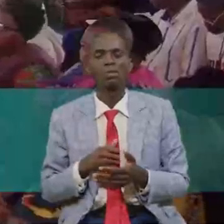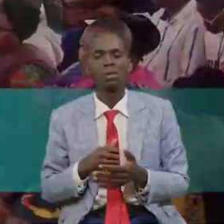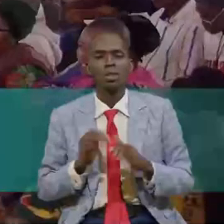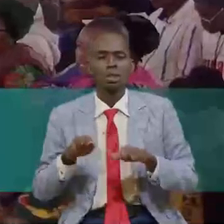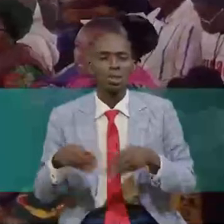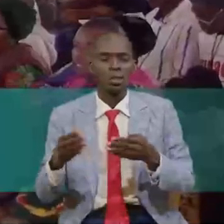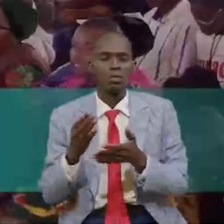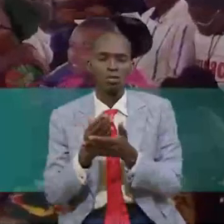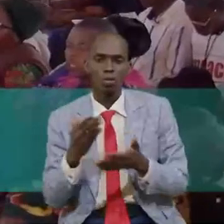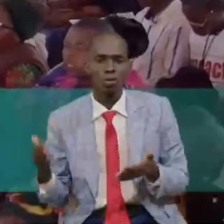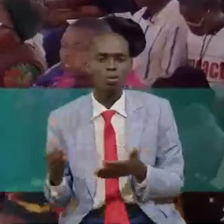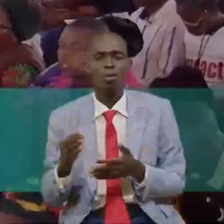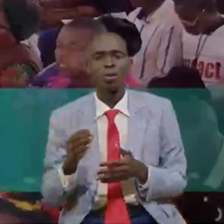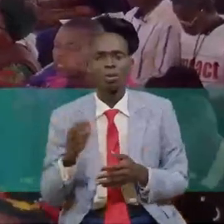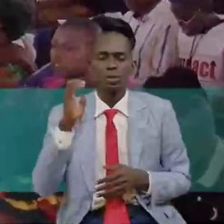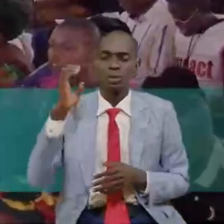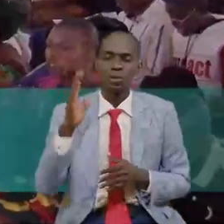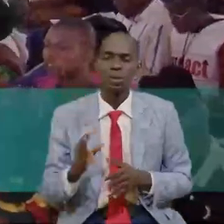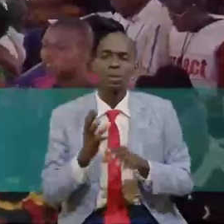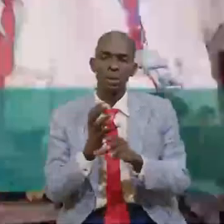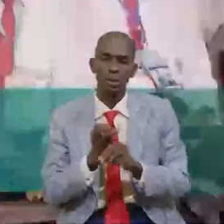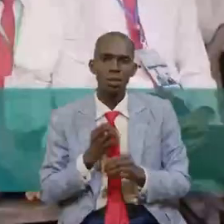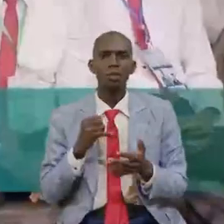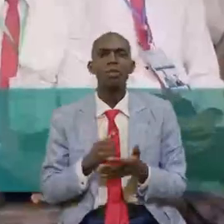les autres comme évangélistes. Reçoit